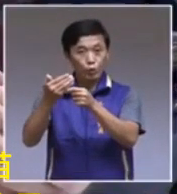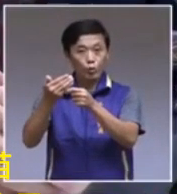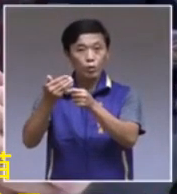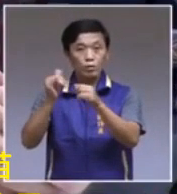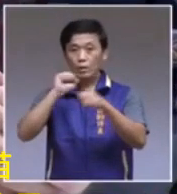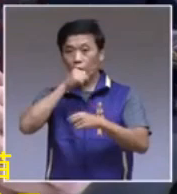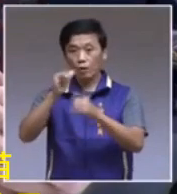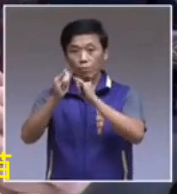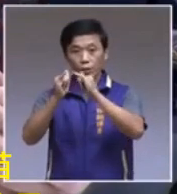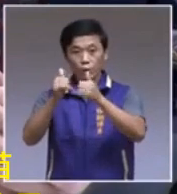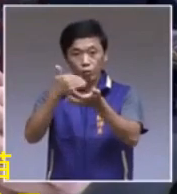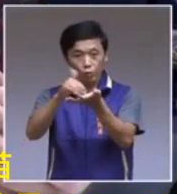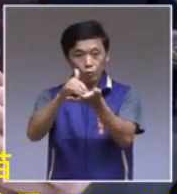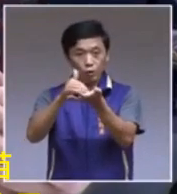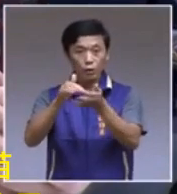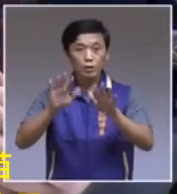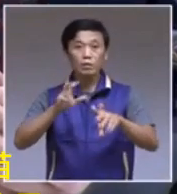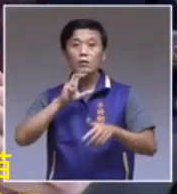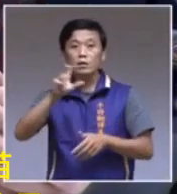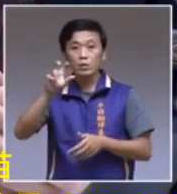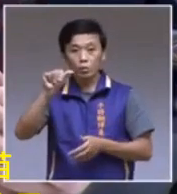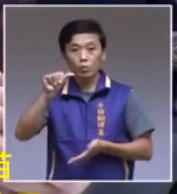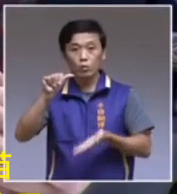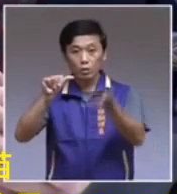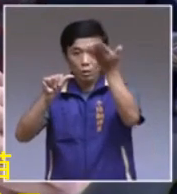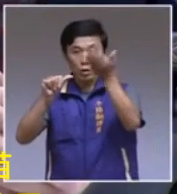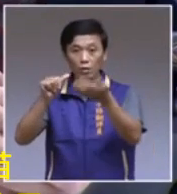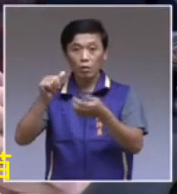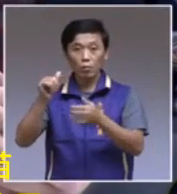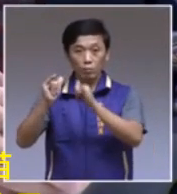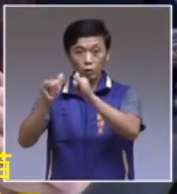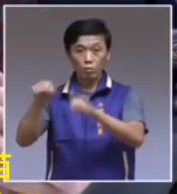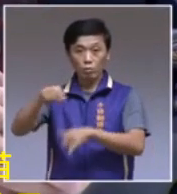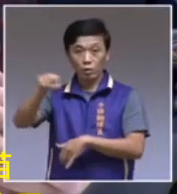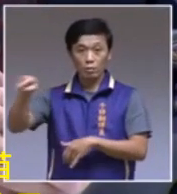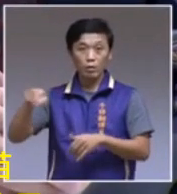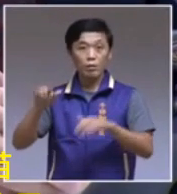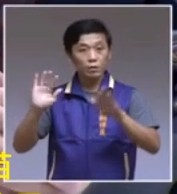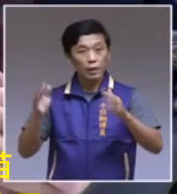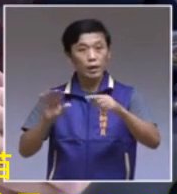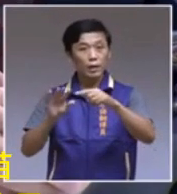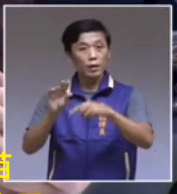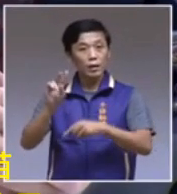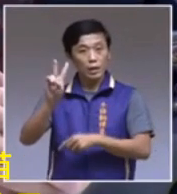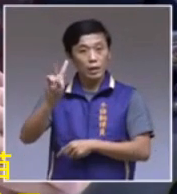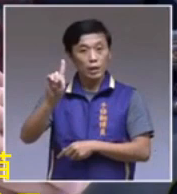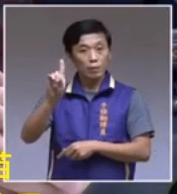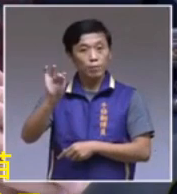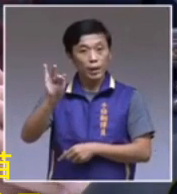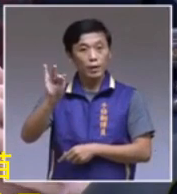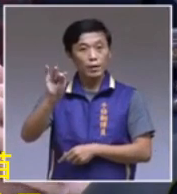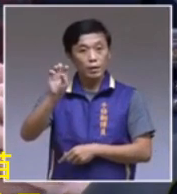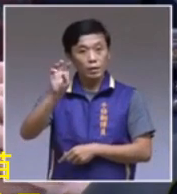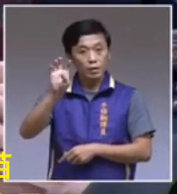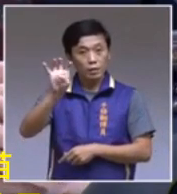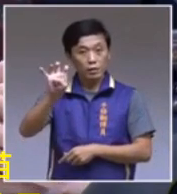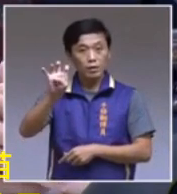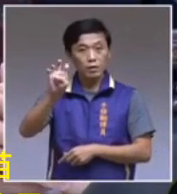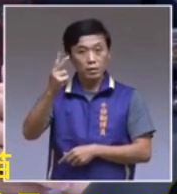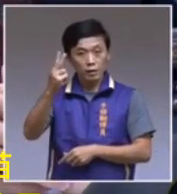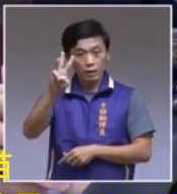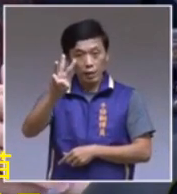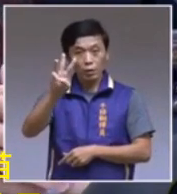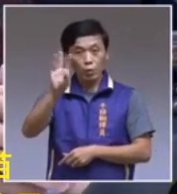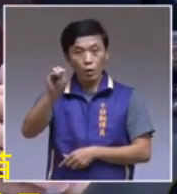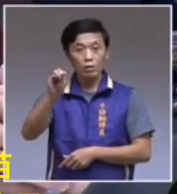计，咱目前75岁以上的人口大概是143万，那同一